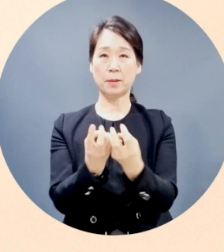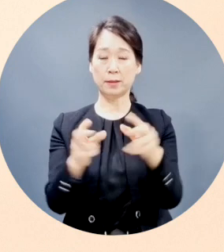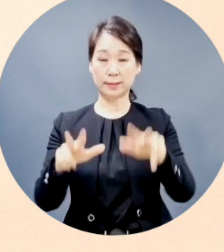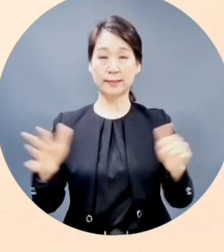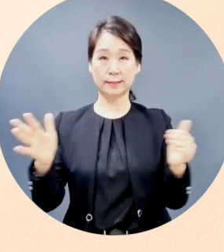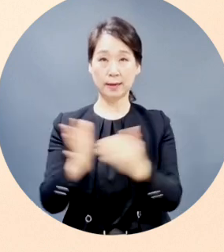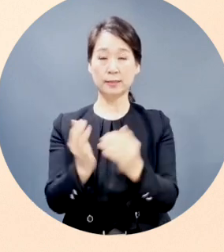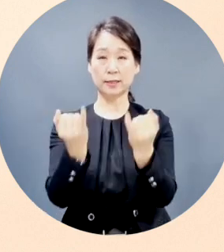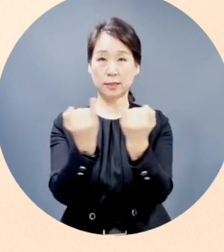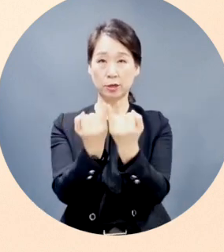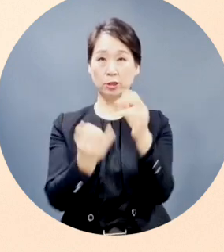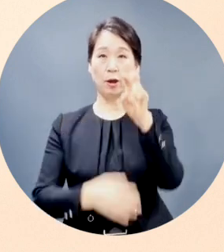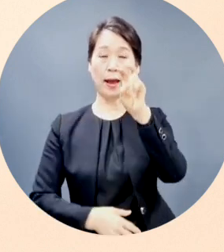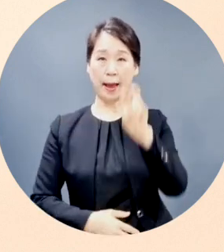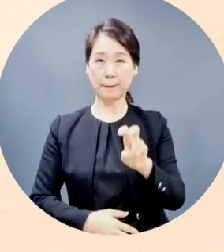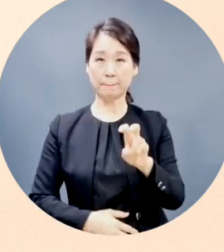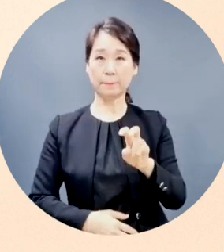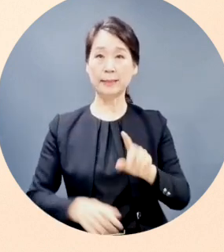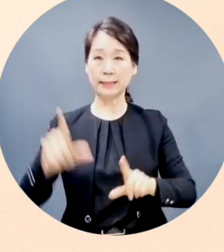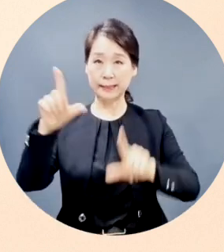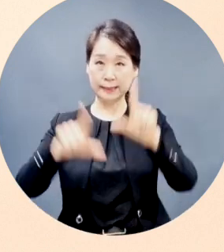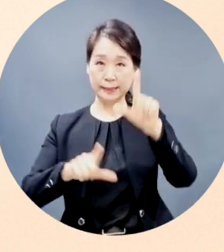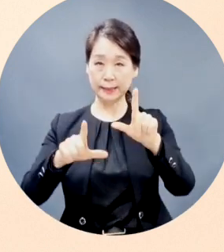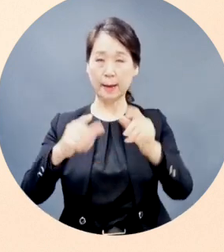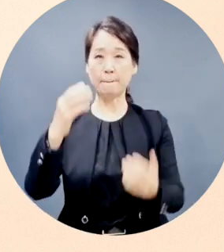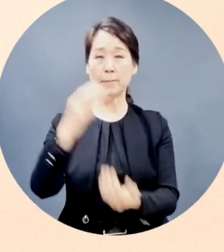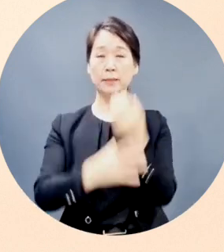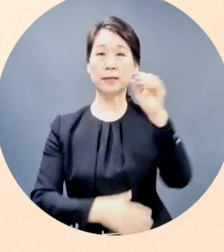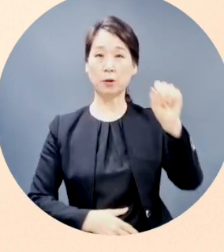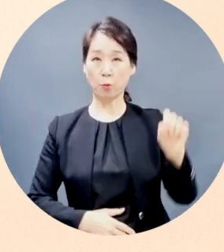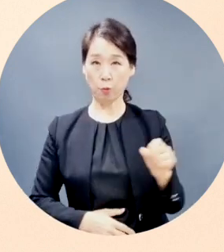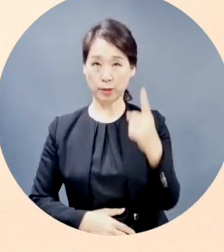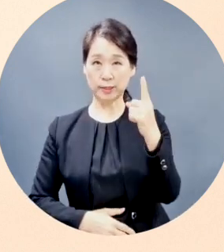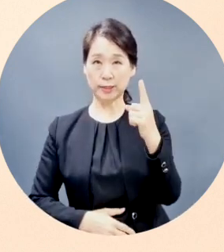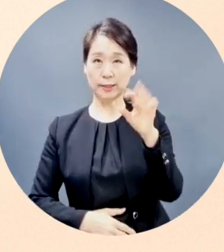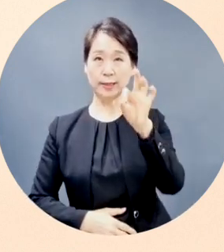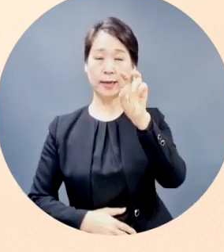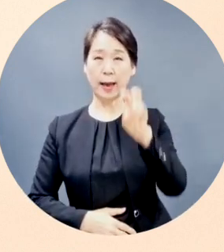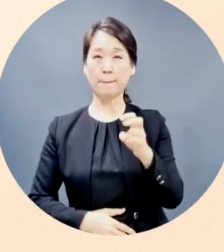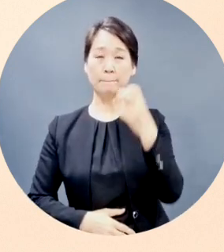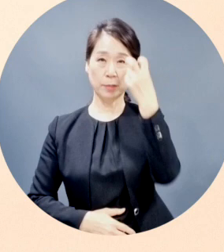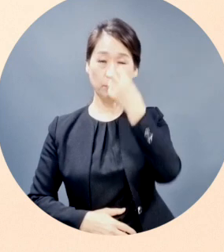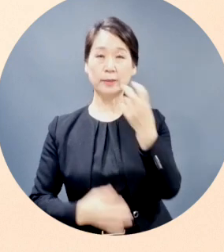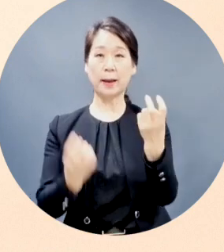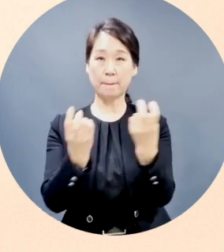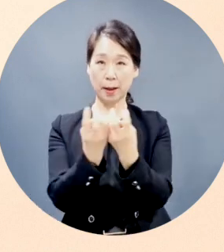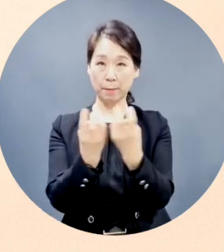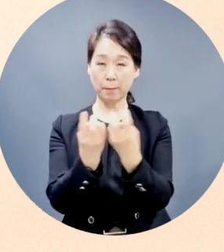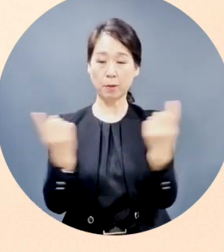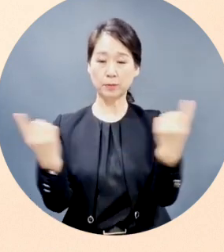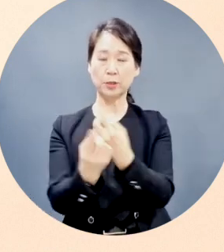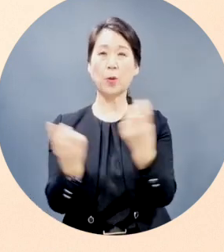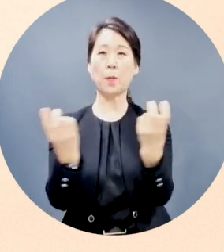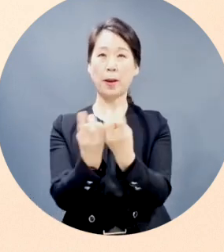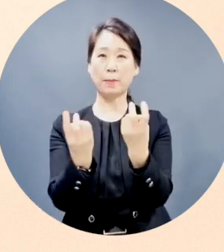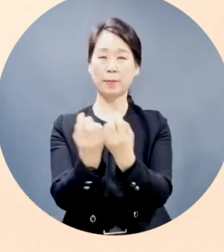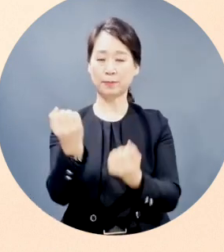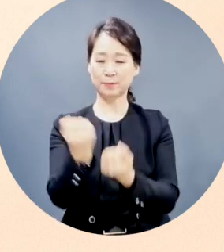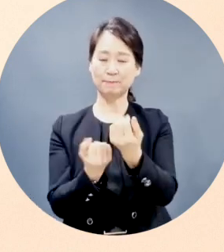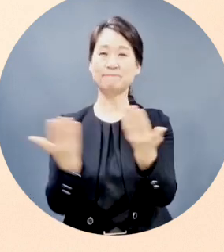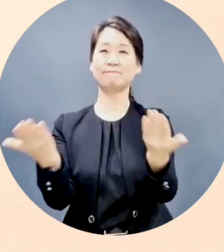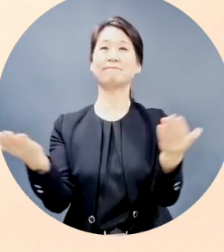지금까지 여성암의 증상과 위험 요인에는 어떤 것이 있는지, 그리고 암을 진단하는 방법과 치료하는 방법에